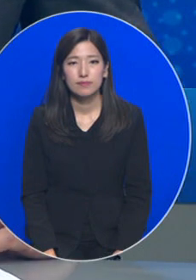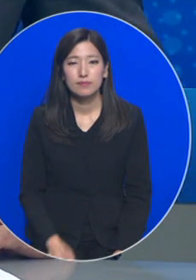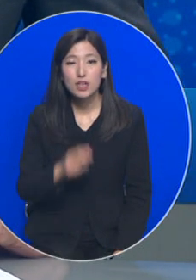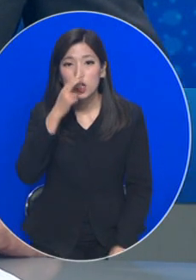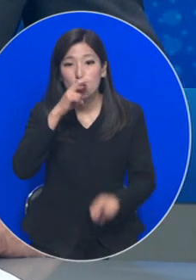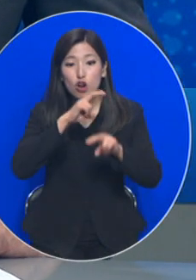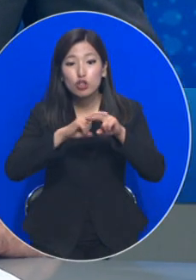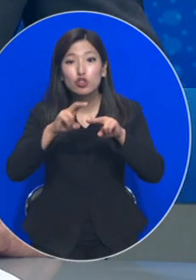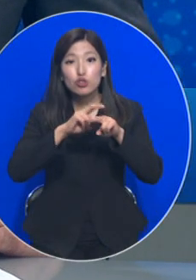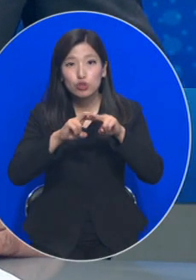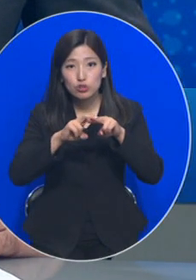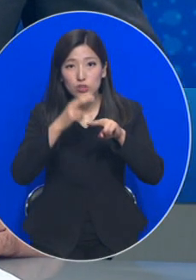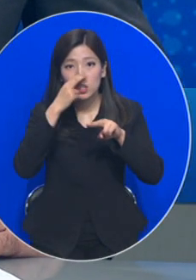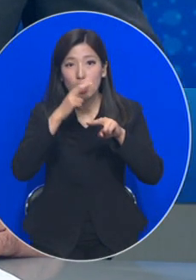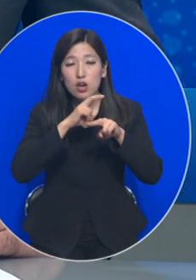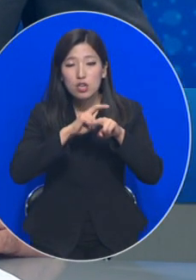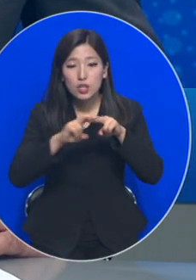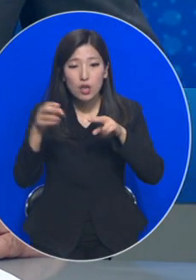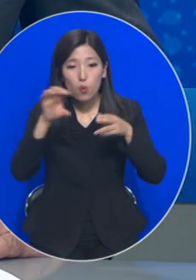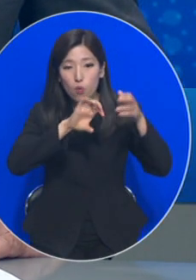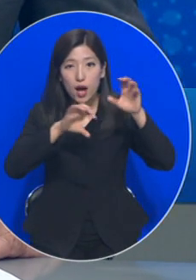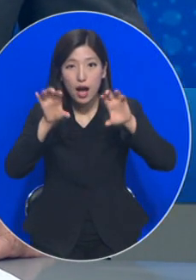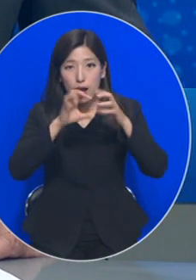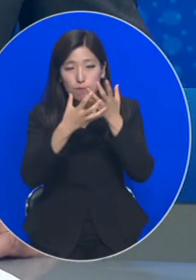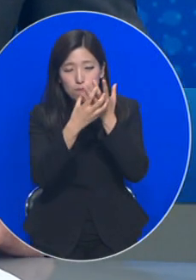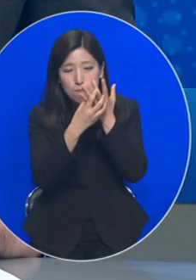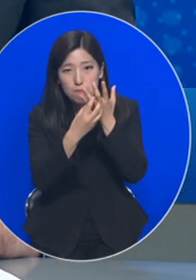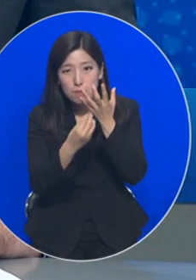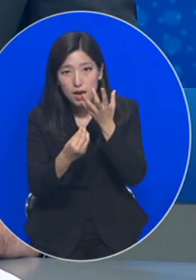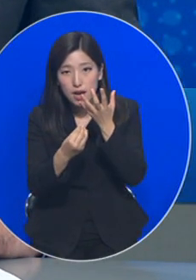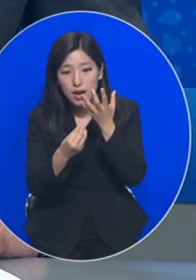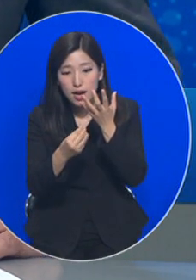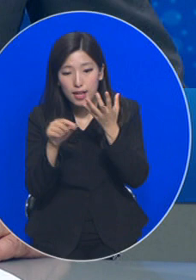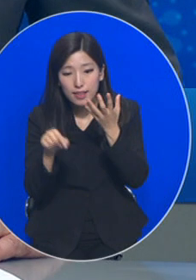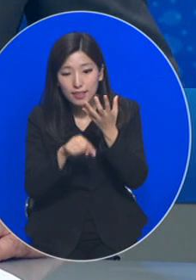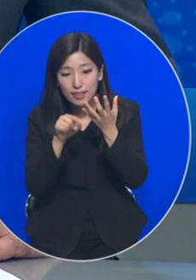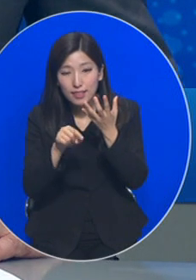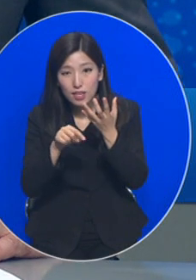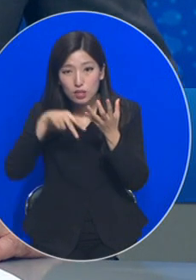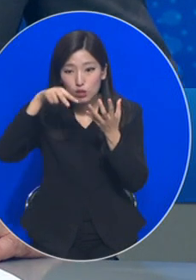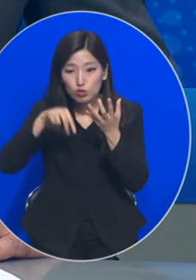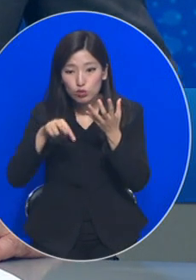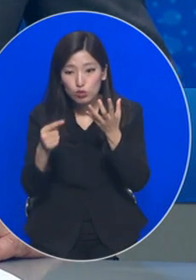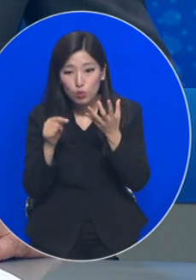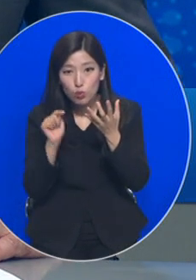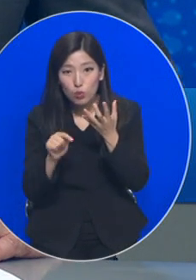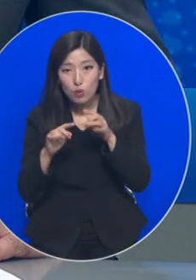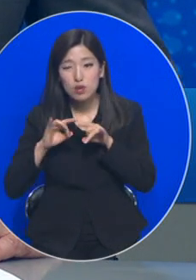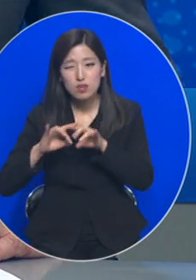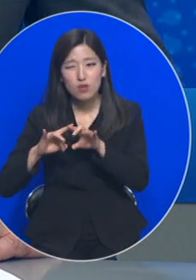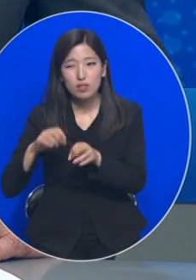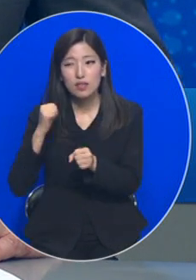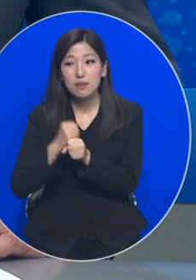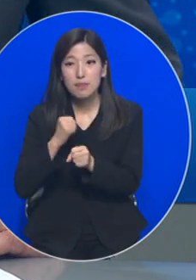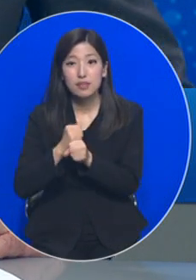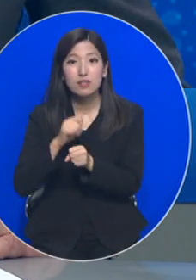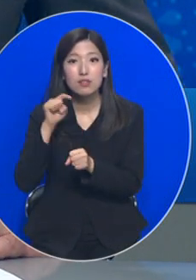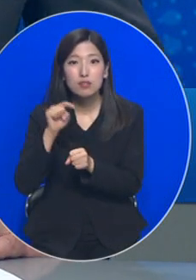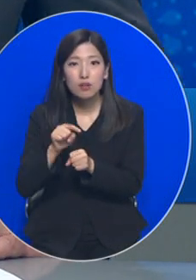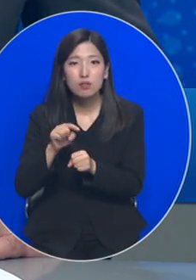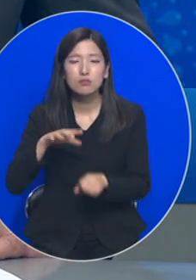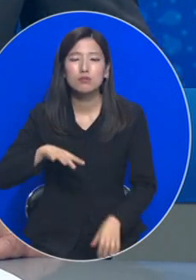석유 화학 물질을 추출하는 과정에서 발생한 수소로 전기를 만드는 부 생 수소 발전소가 세계에서 처음으로